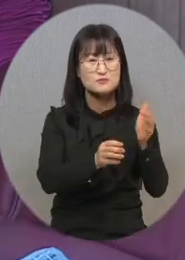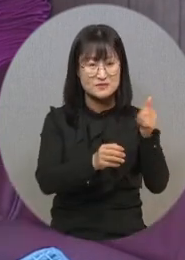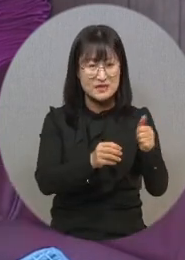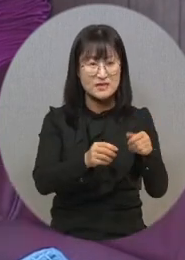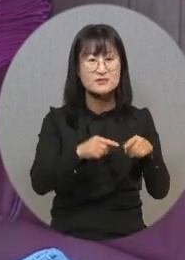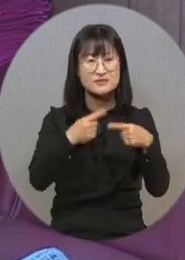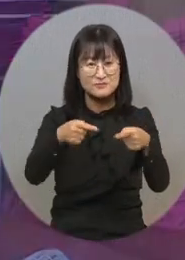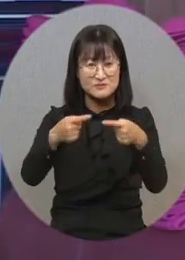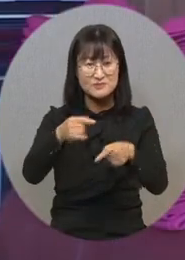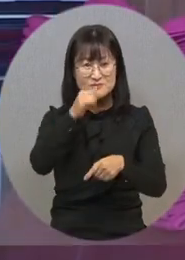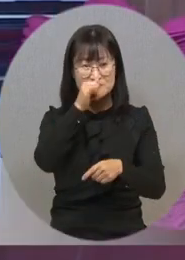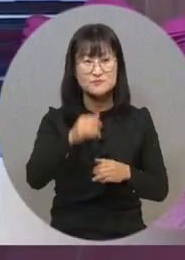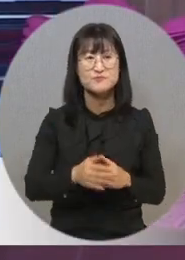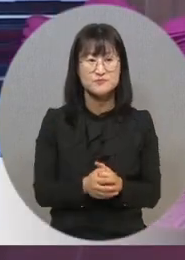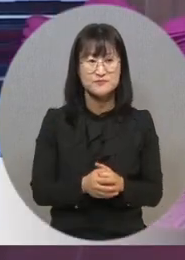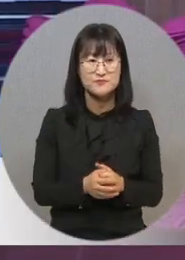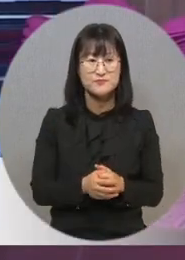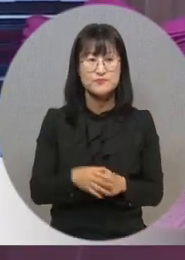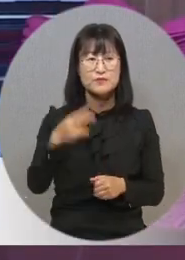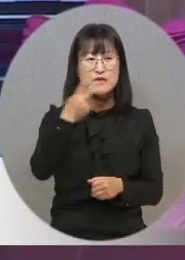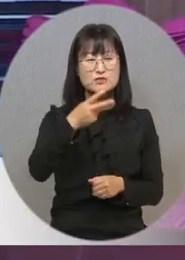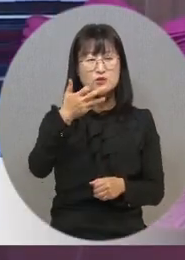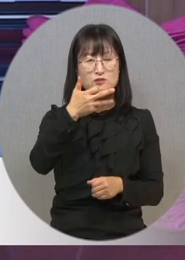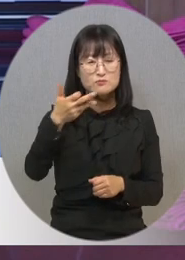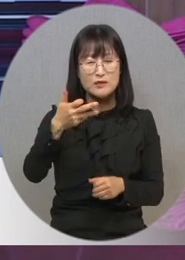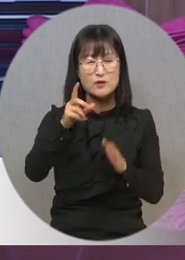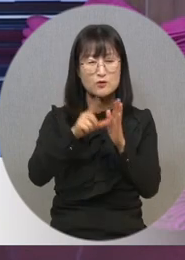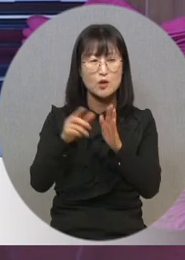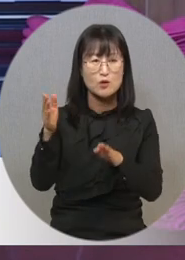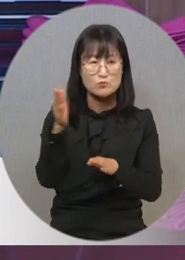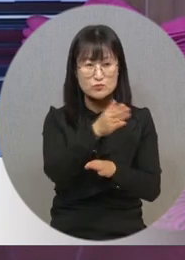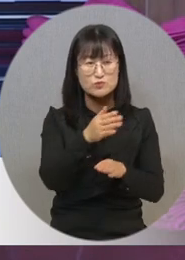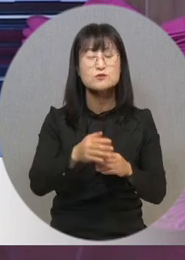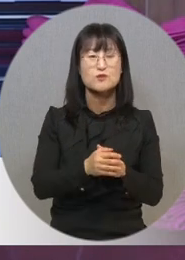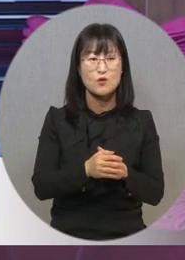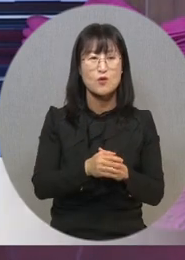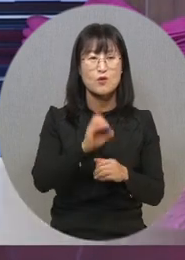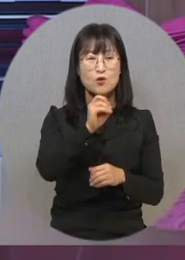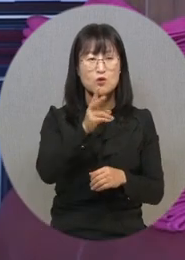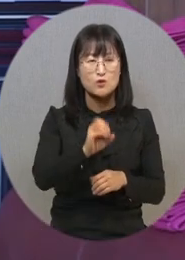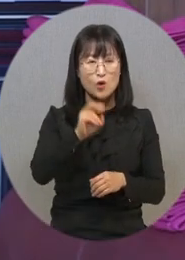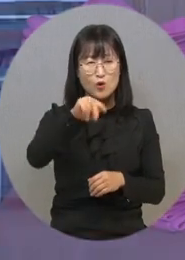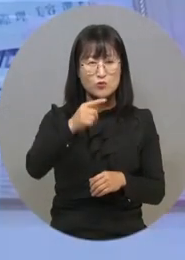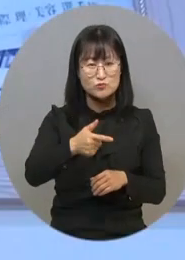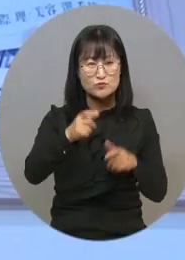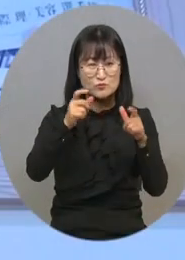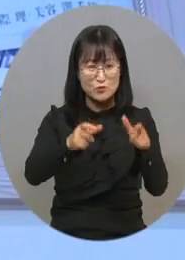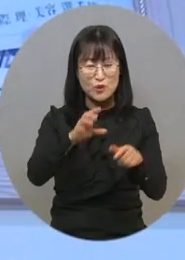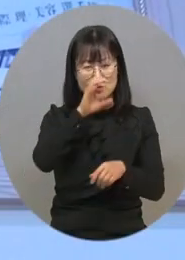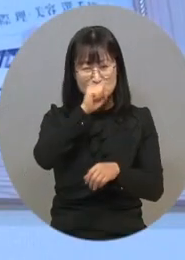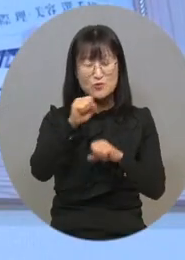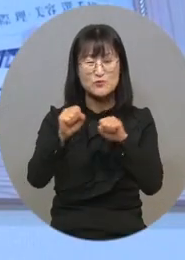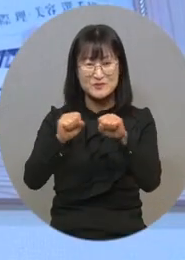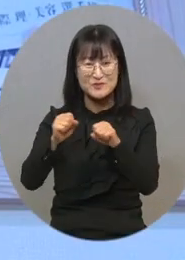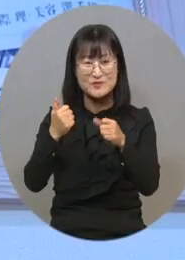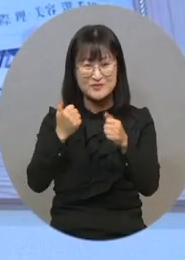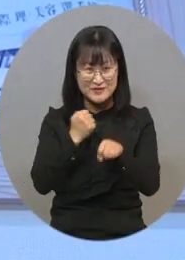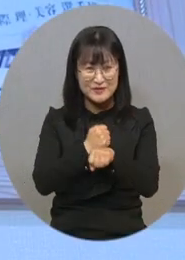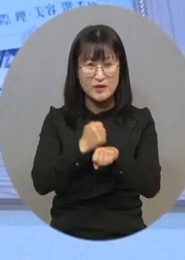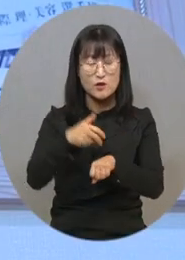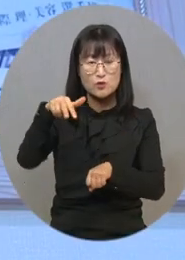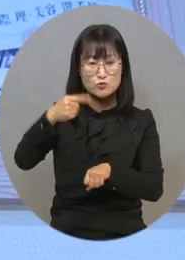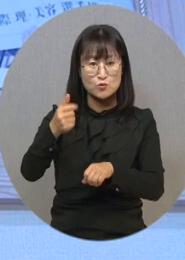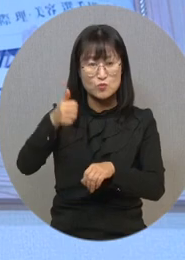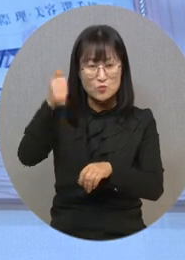참석했습니다 그 2018년부터 해마다 저희 영운동 좋은 일을 해주고 계십니다 조상길 원장은 적은